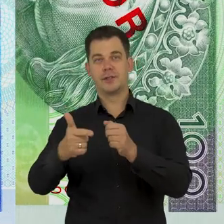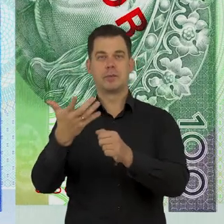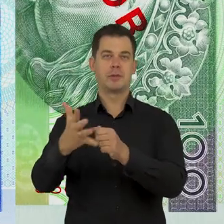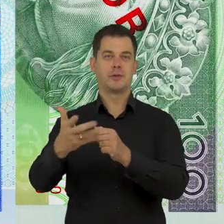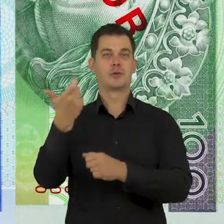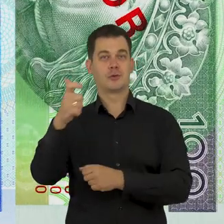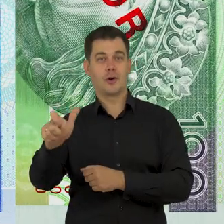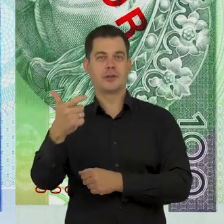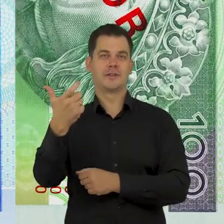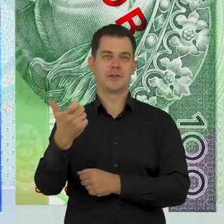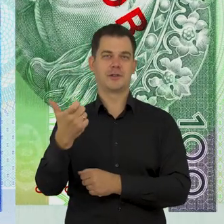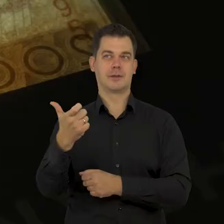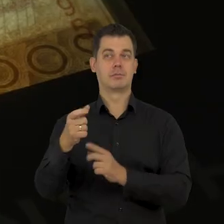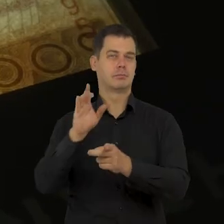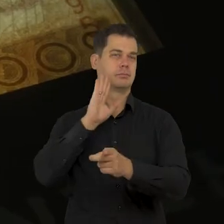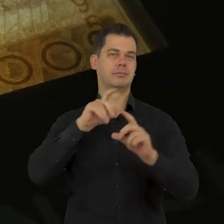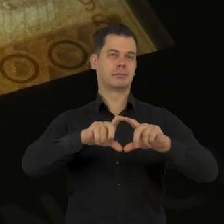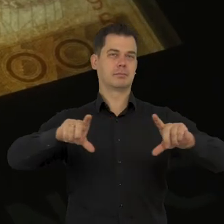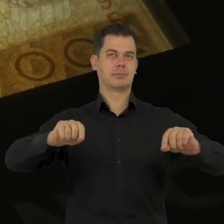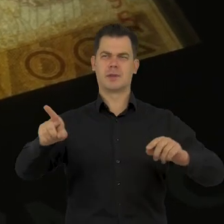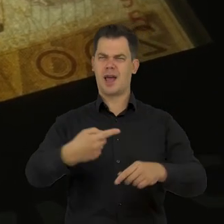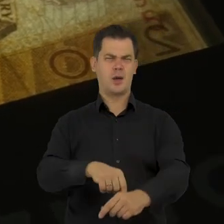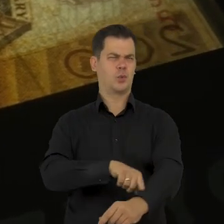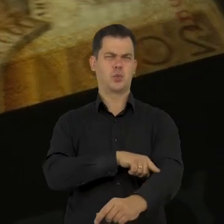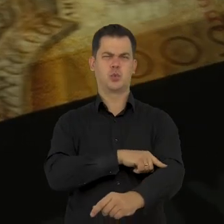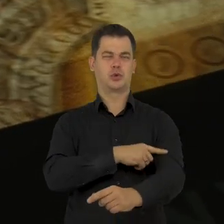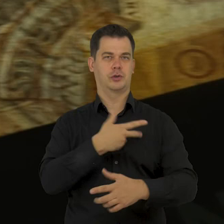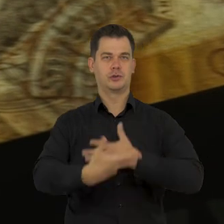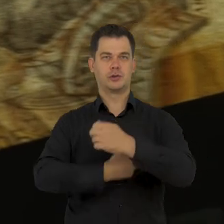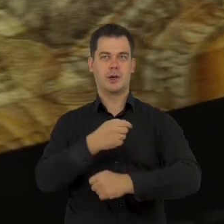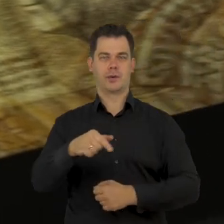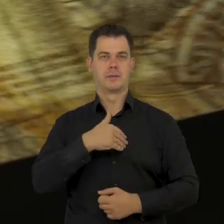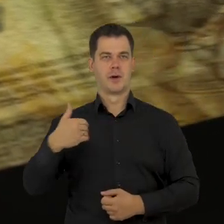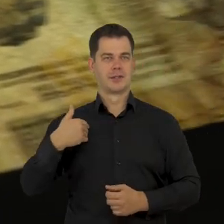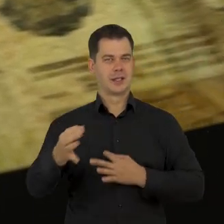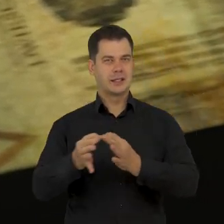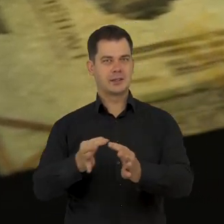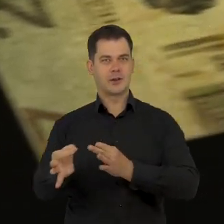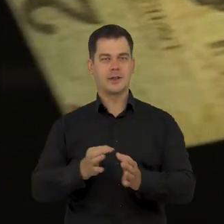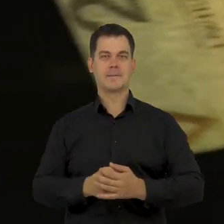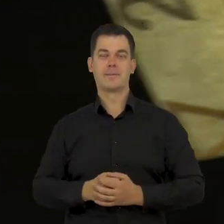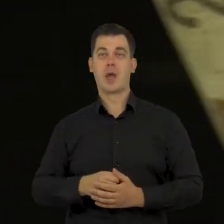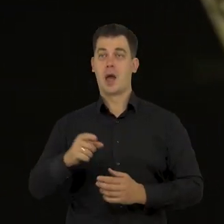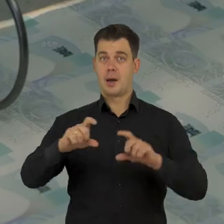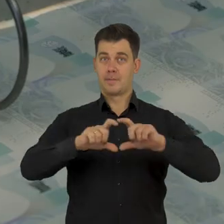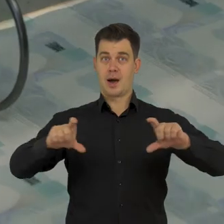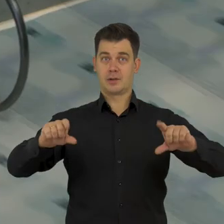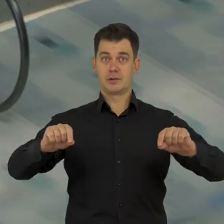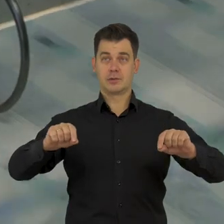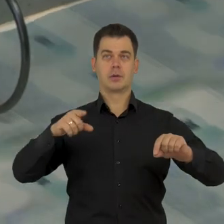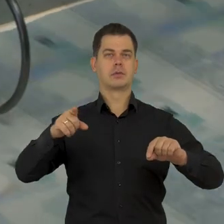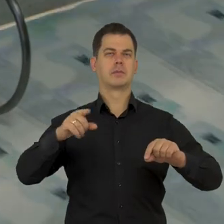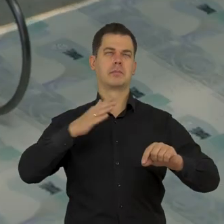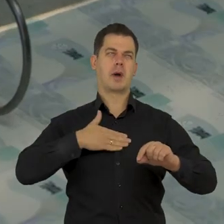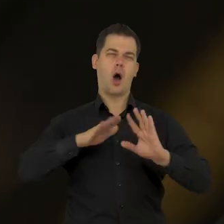10, 20, 50, 100, 200. Ta seria banknotów to najdłużej funkcjonująca seria w historii Polski. Banknotów